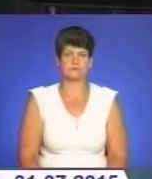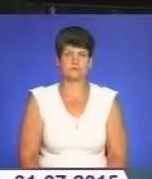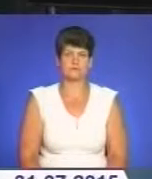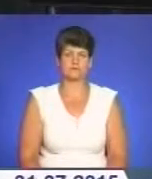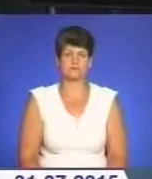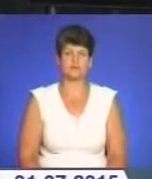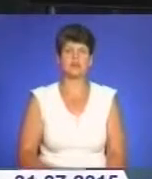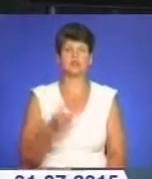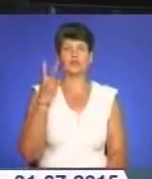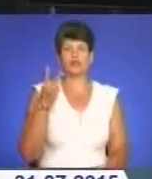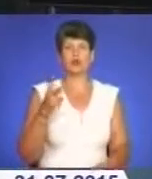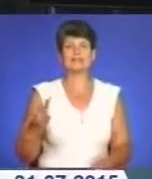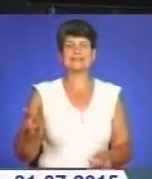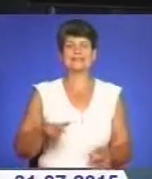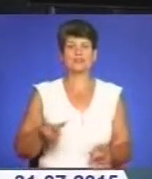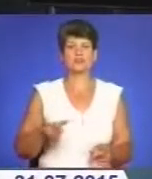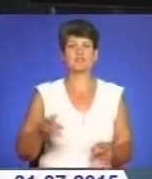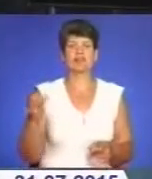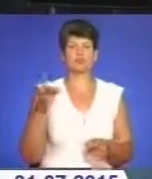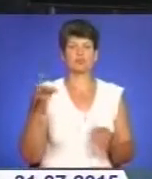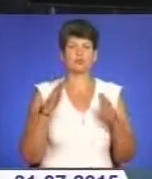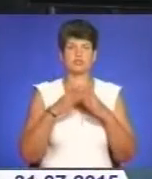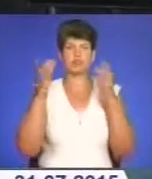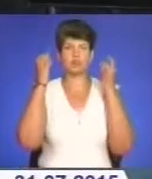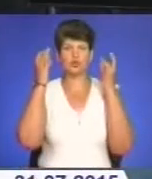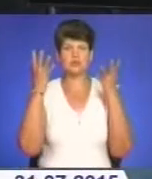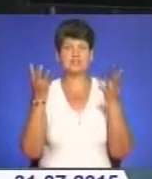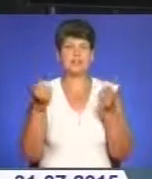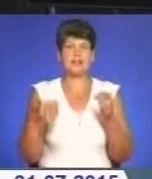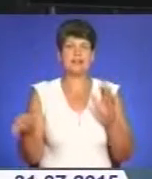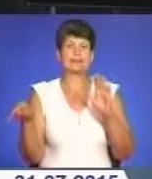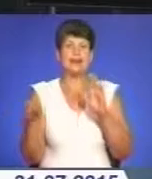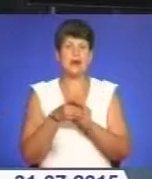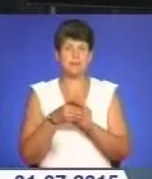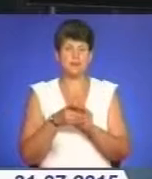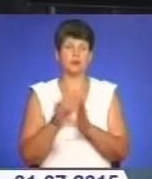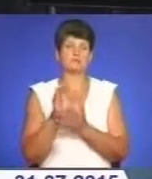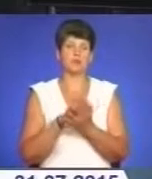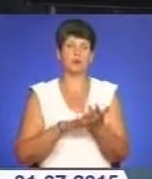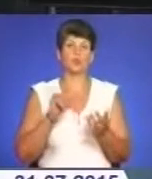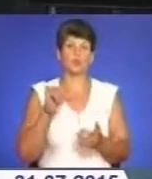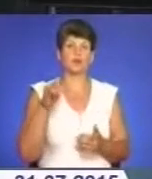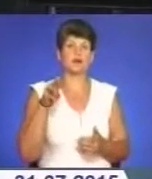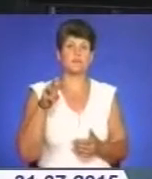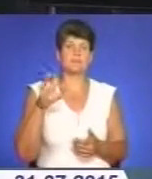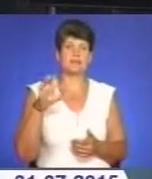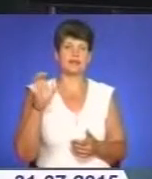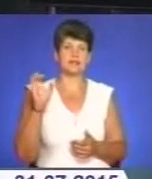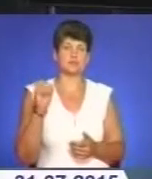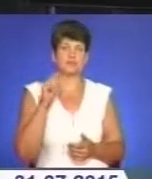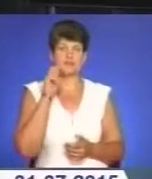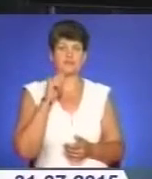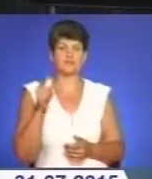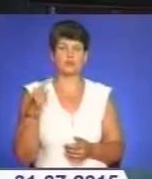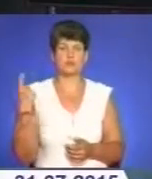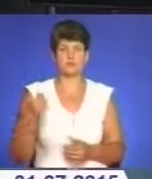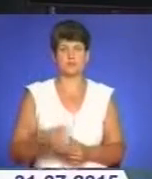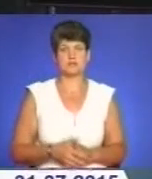Двох директорів районних будинків культури спіймали на хабарах. З подробицями сектор зв'язків з громадськістю МВС України в Тернопільській